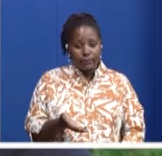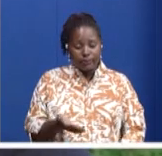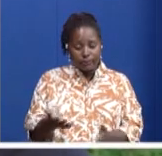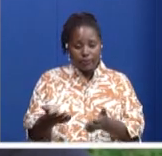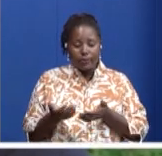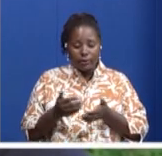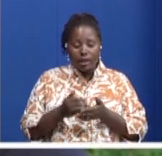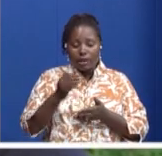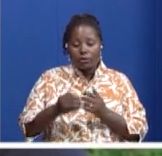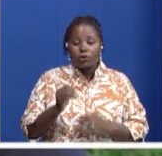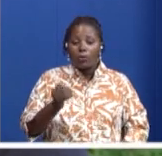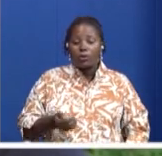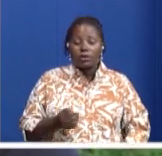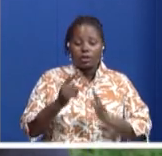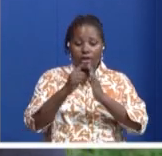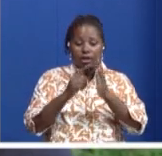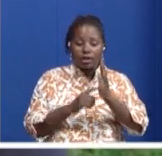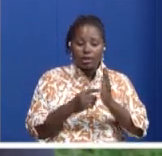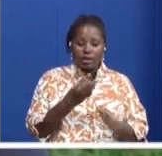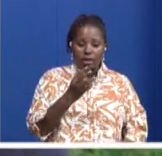jani wawe